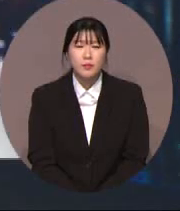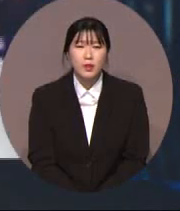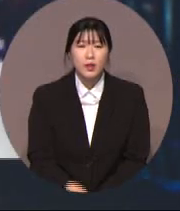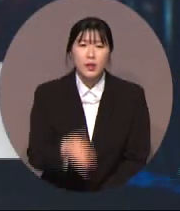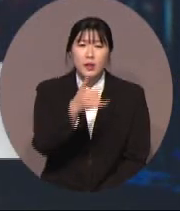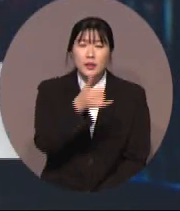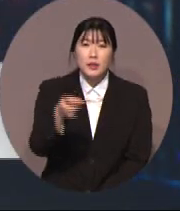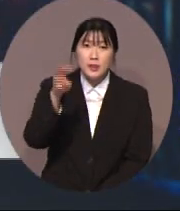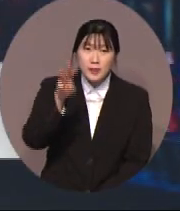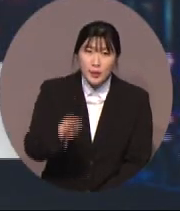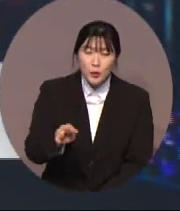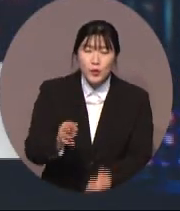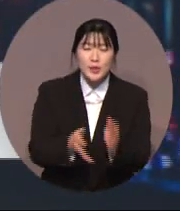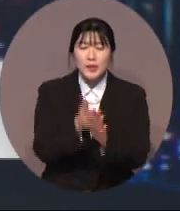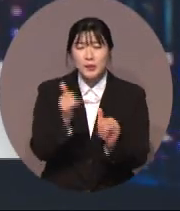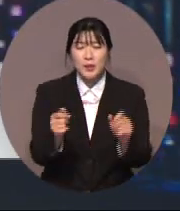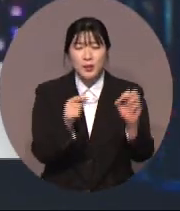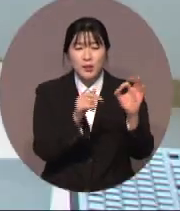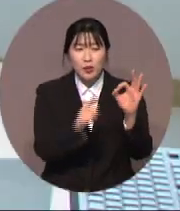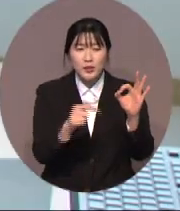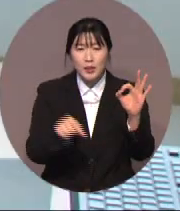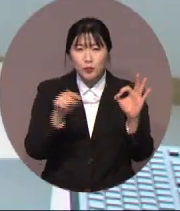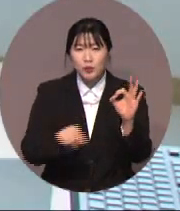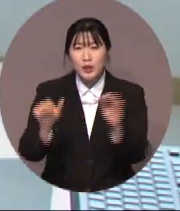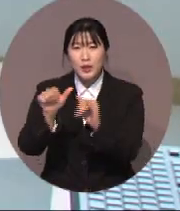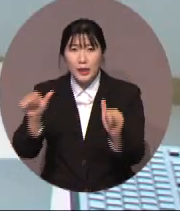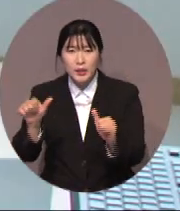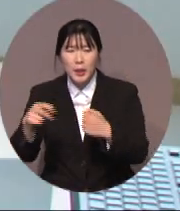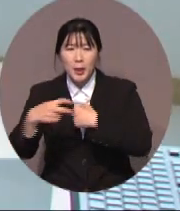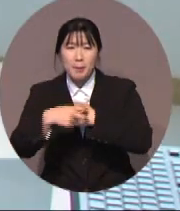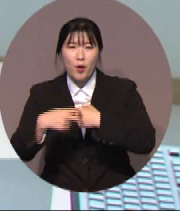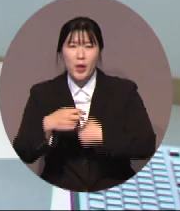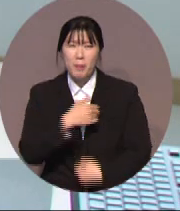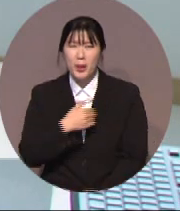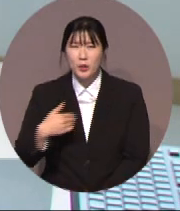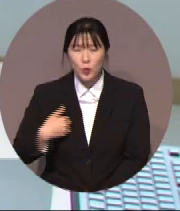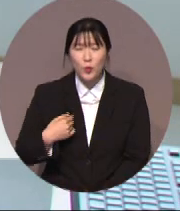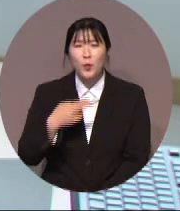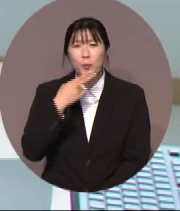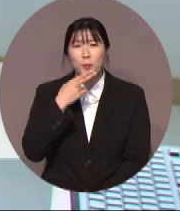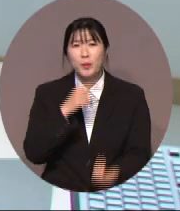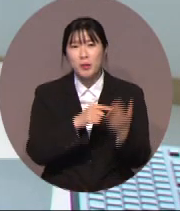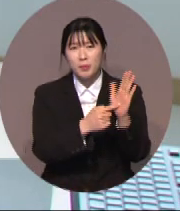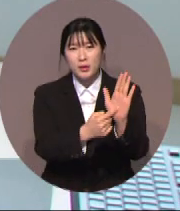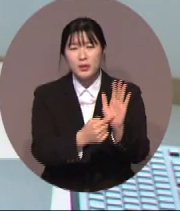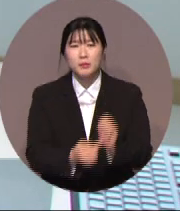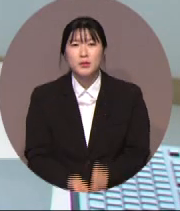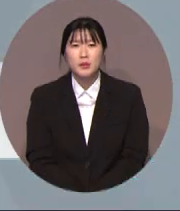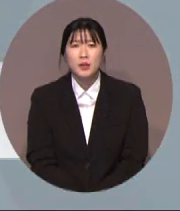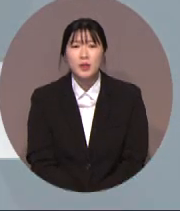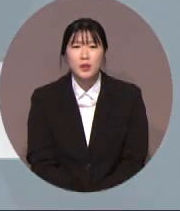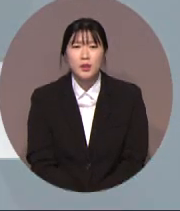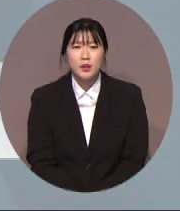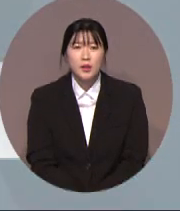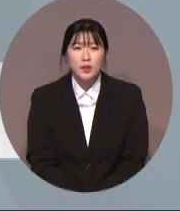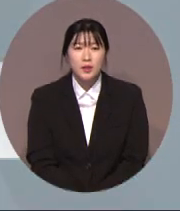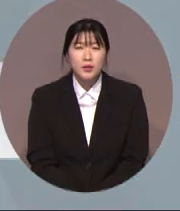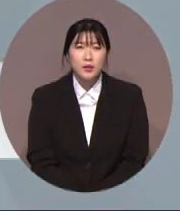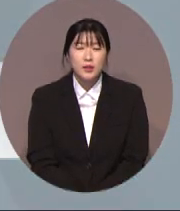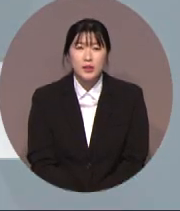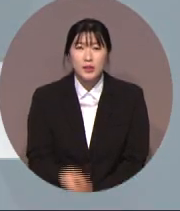자존심은 10명 가운데 5명 이상이 지역의료기관 서비스에 만족하지 못하는 것으로 드러났습니다 세종시가